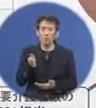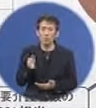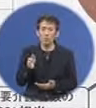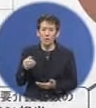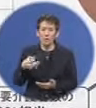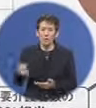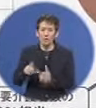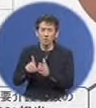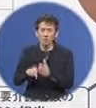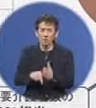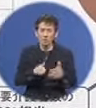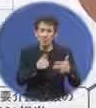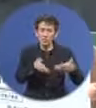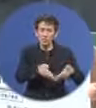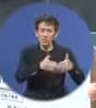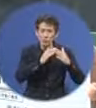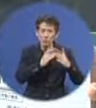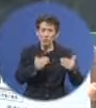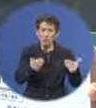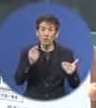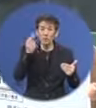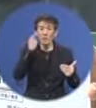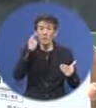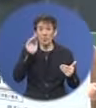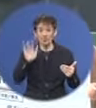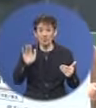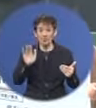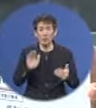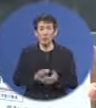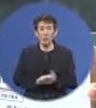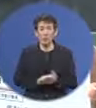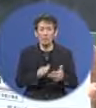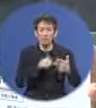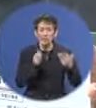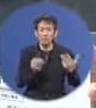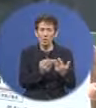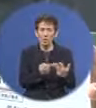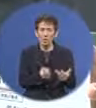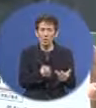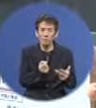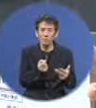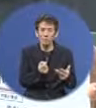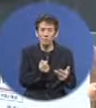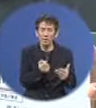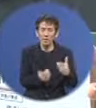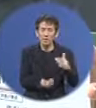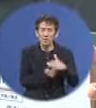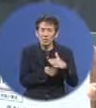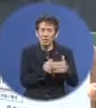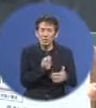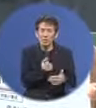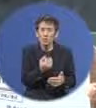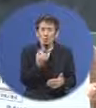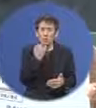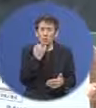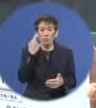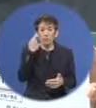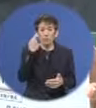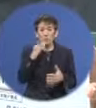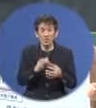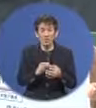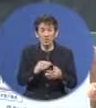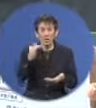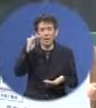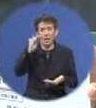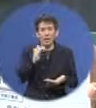ないかと思ってるんですけど、やっぱりそれは少ないに越したことはないから、 はい、 できるだけ施設の数を減らしてい